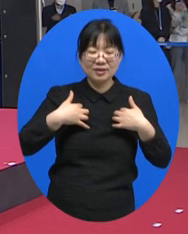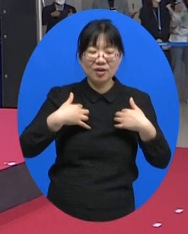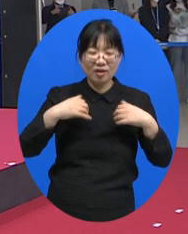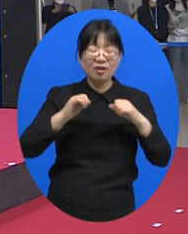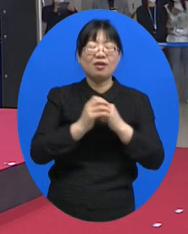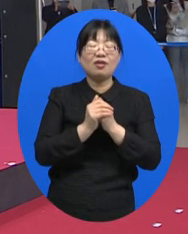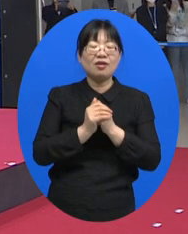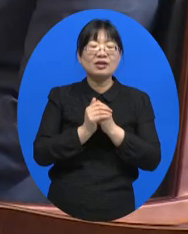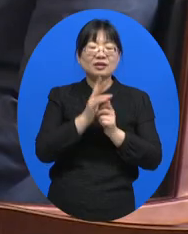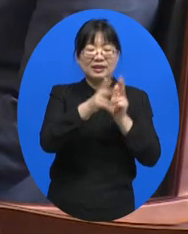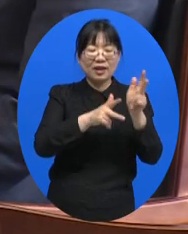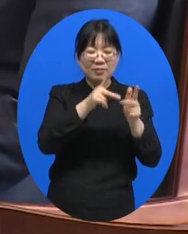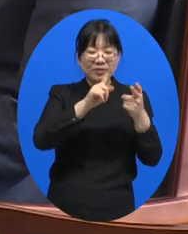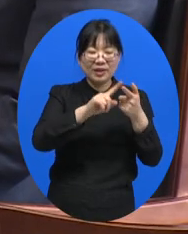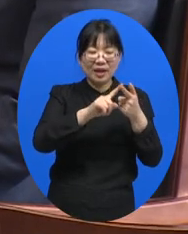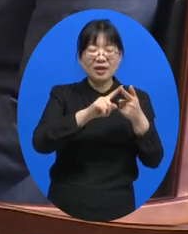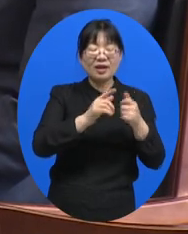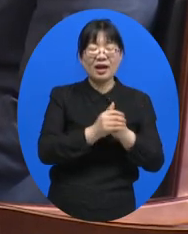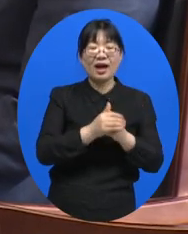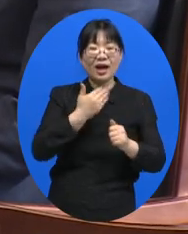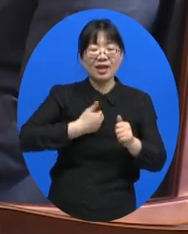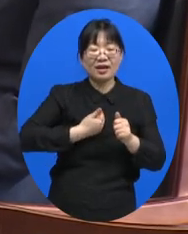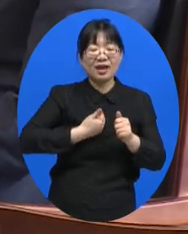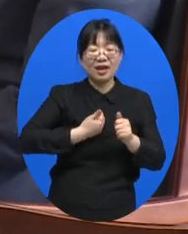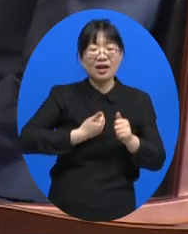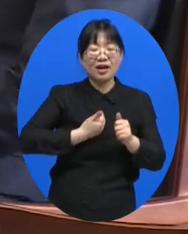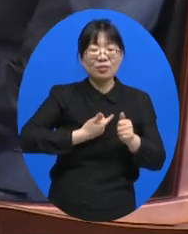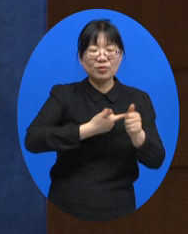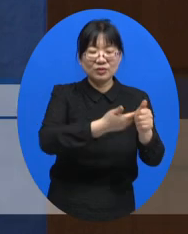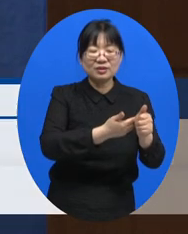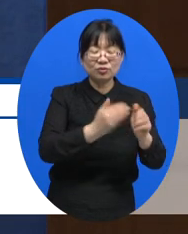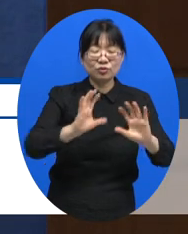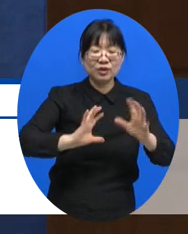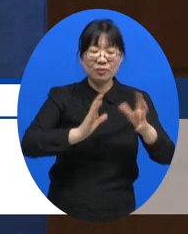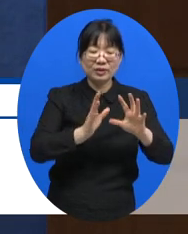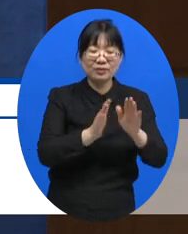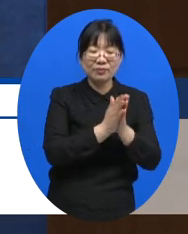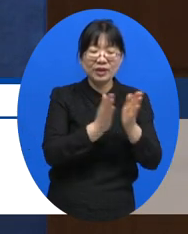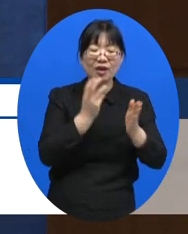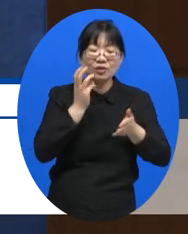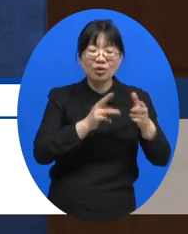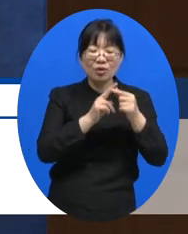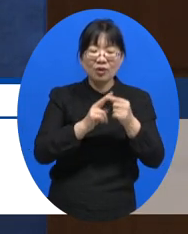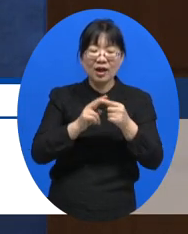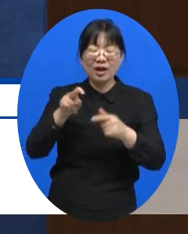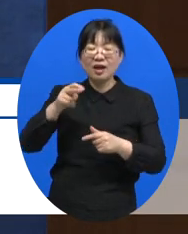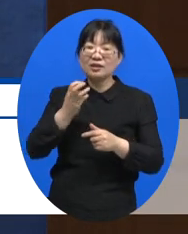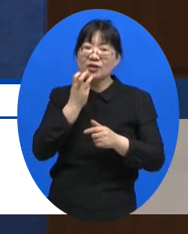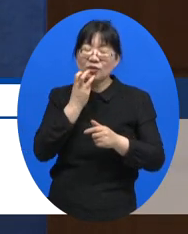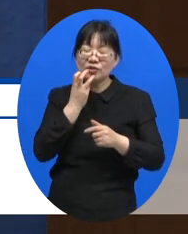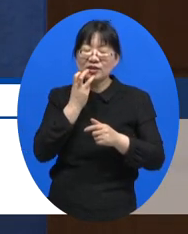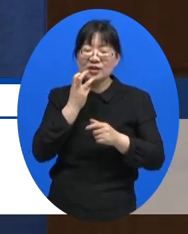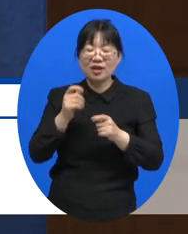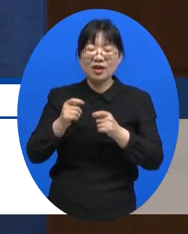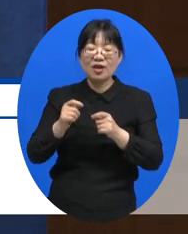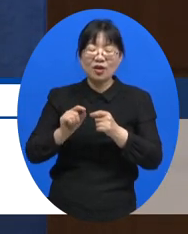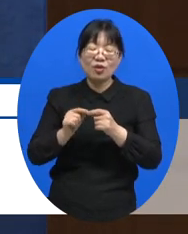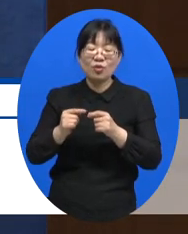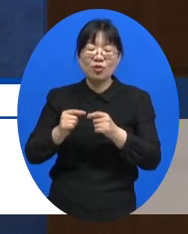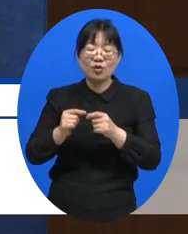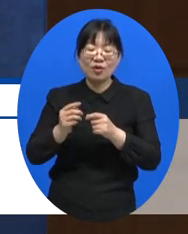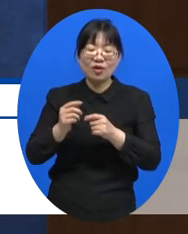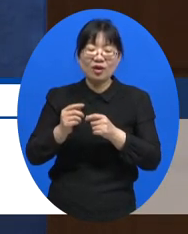향수와 앞으로의 전망을 알아보는 국제 컨퍼런스도 진행됐습니다. 경기도와 수도권 지역을